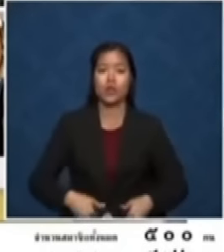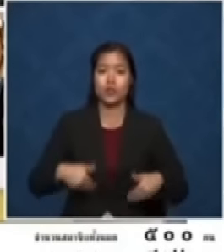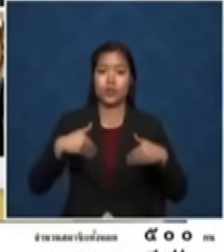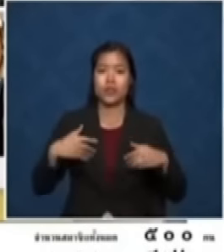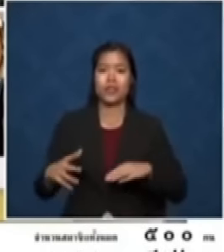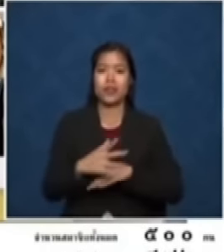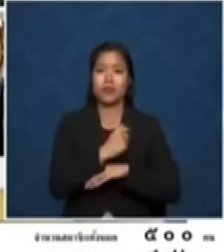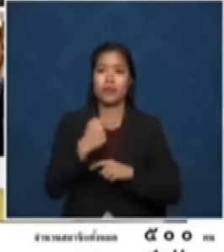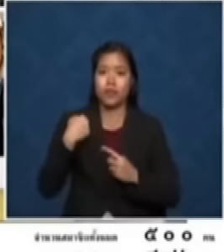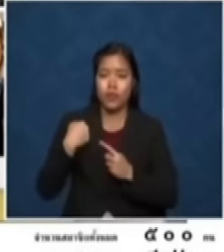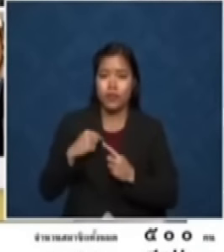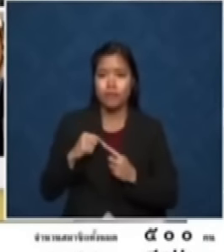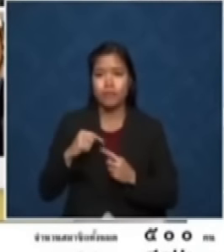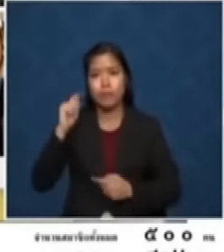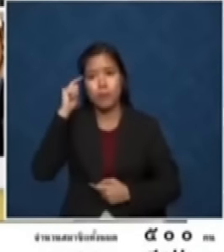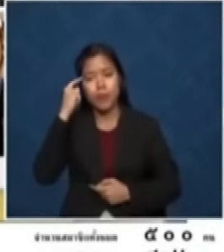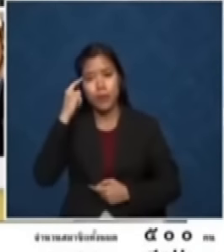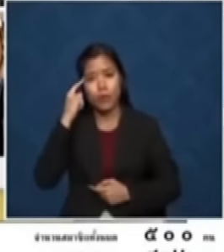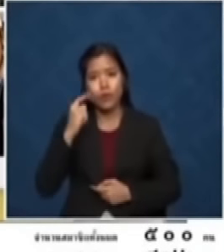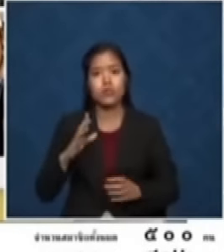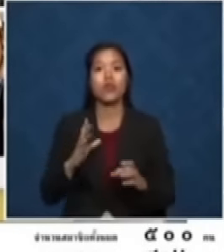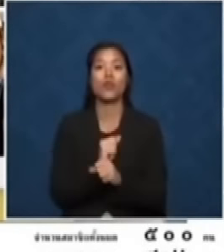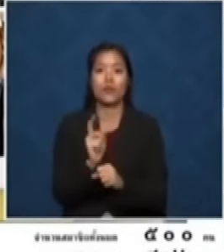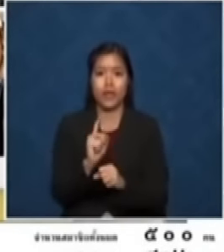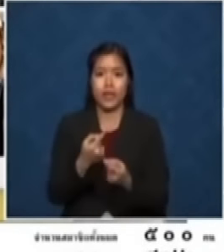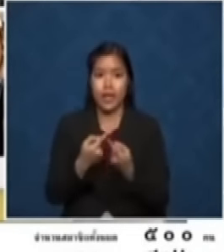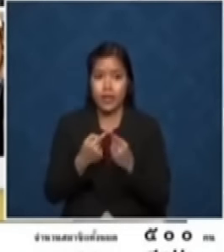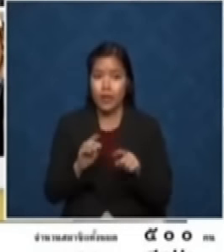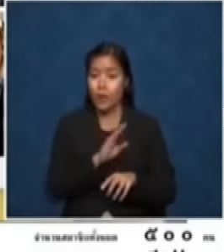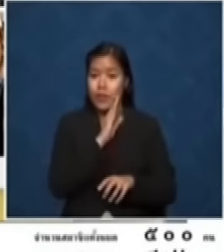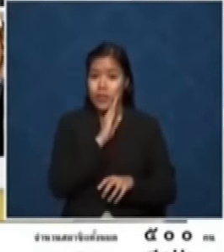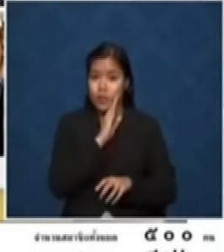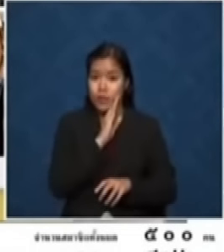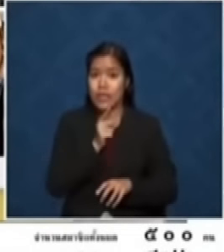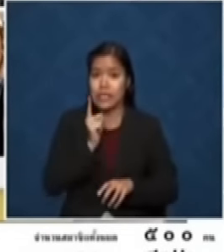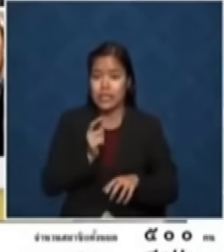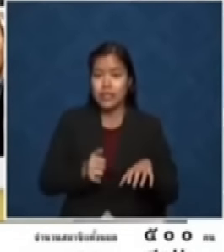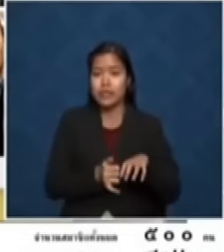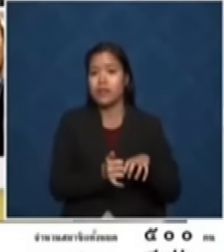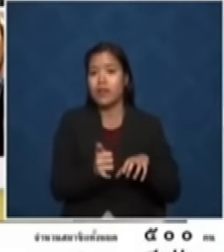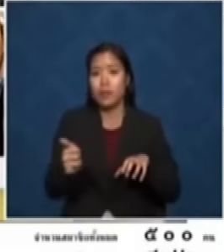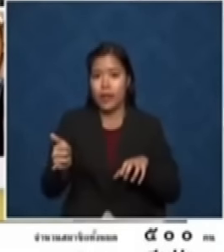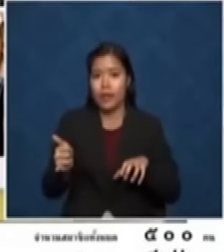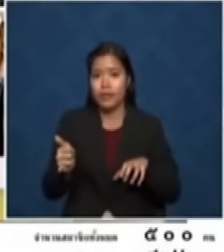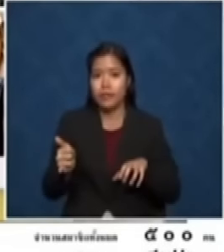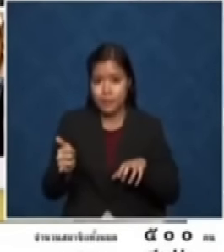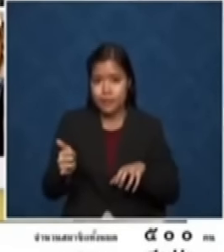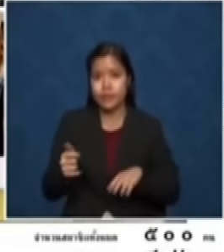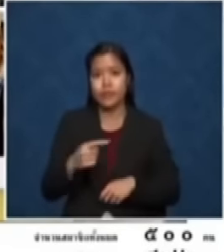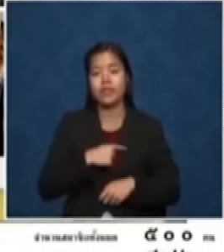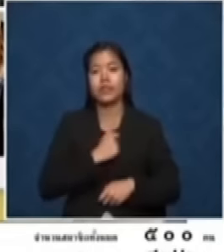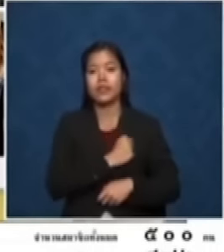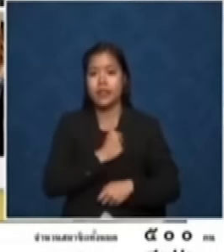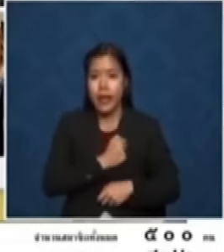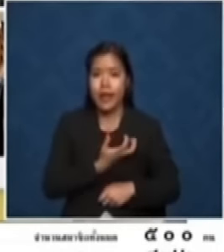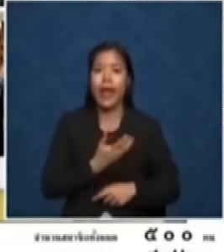ว่า314เสียงที่ท่านมีเราไปฟังเราเชื่อว่าเต็มออนไลน์ทั้ง TikTok ทั้ง Facebook ทั้ง Instagram ได้มี